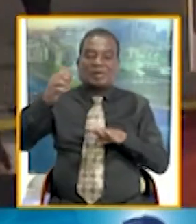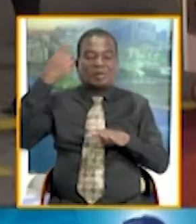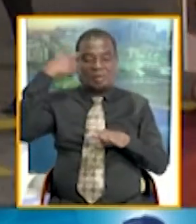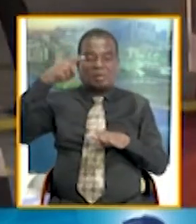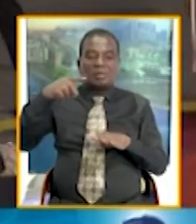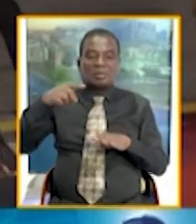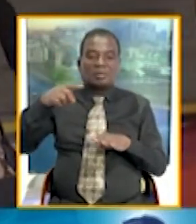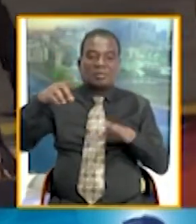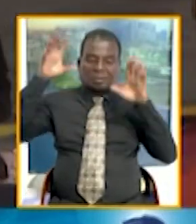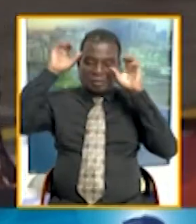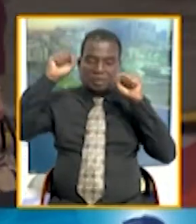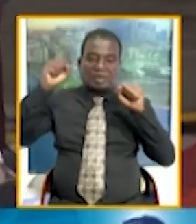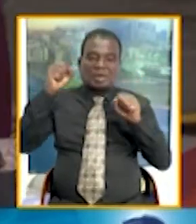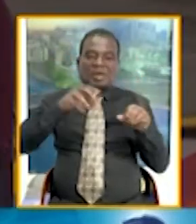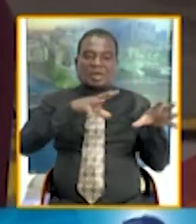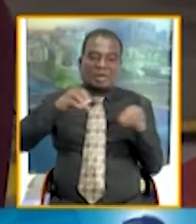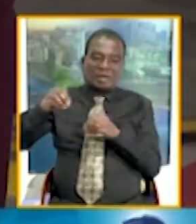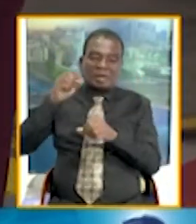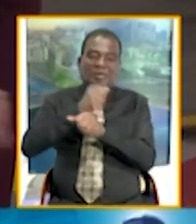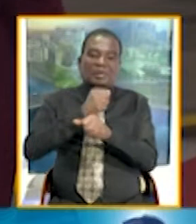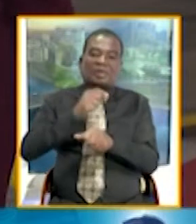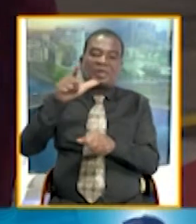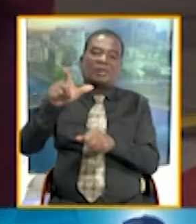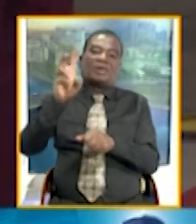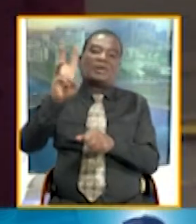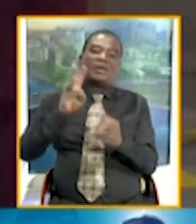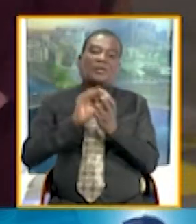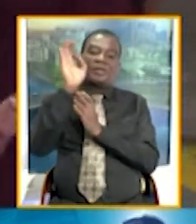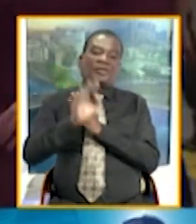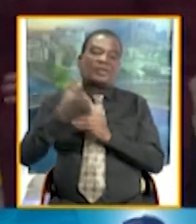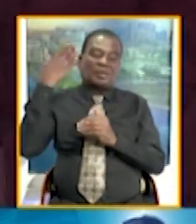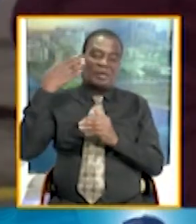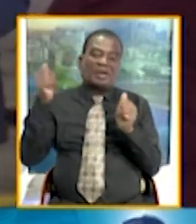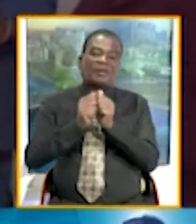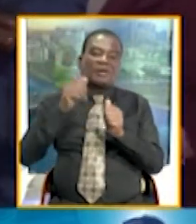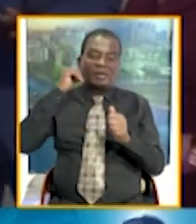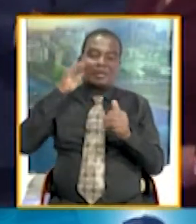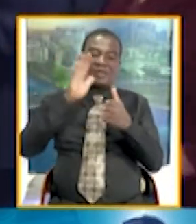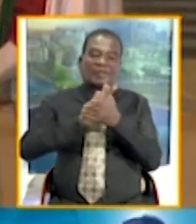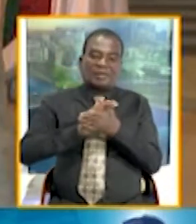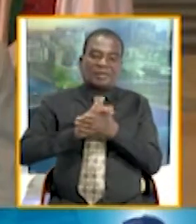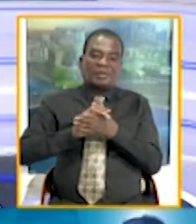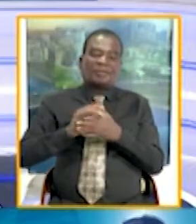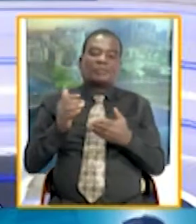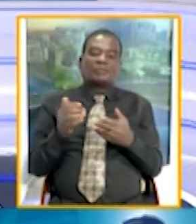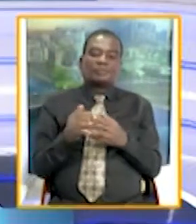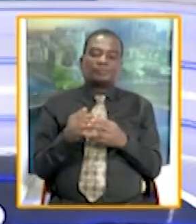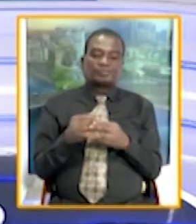rappel, le chef de l'État avait quitté Abidjan le 26 février dernier en compagnie de son épouse, Madame Dominique